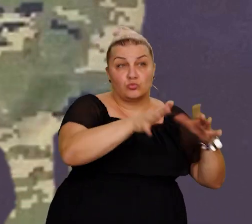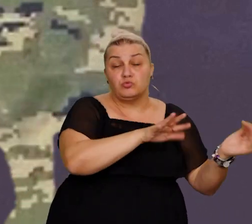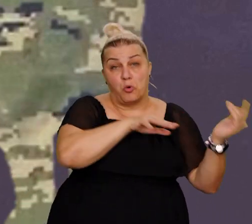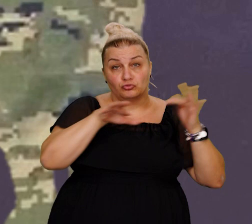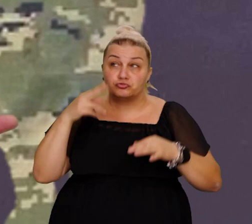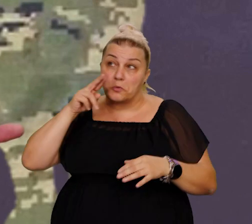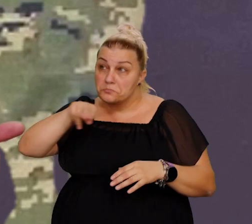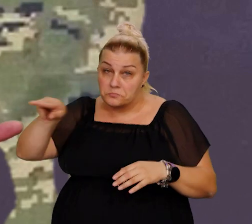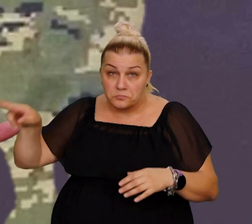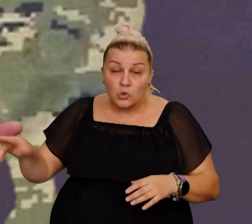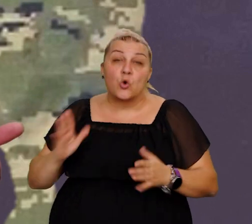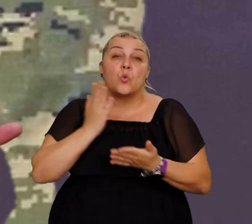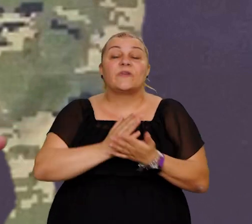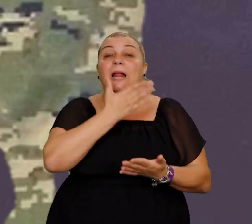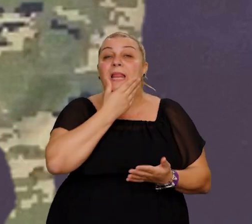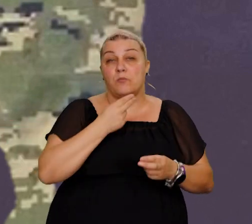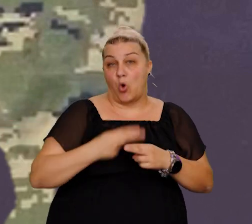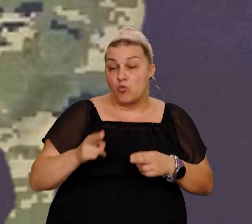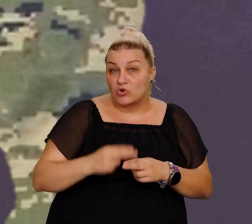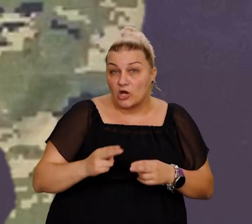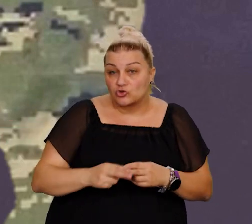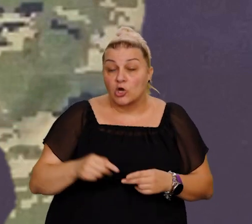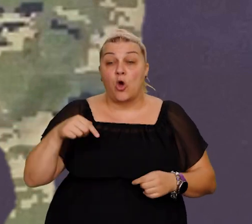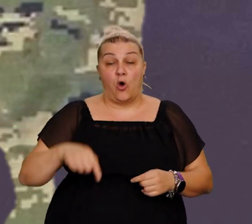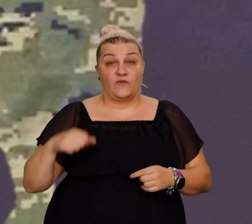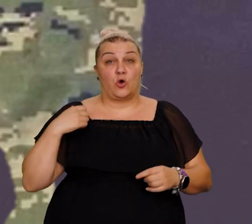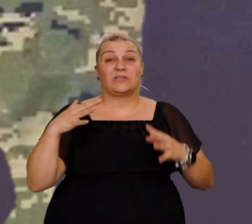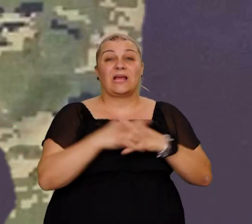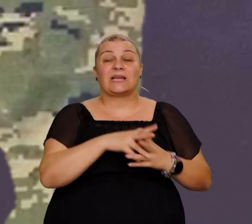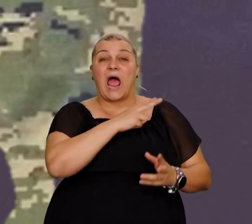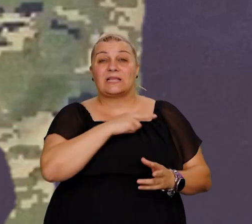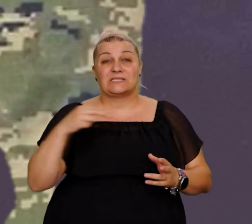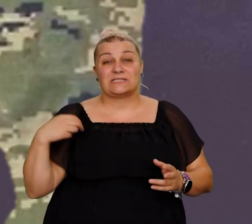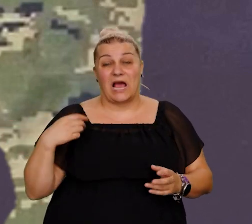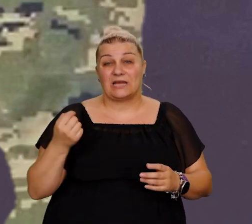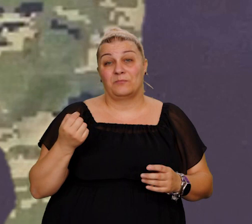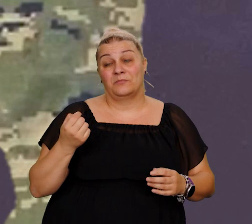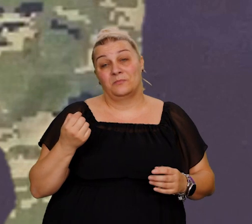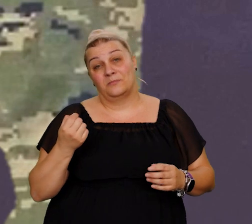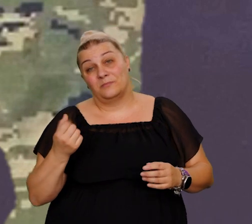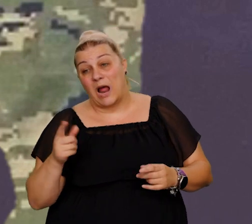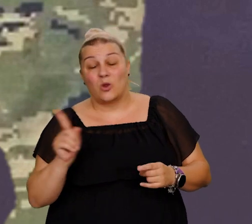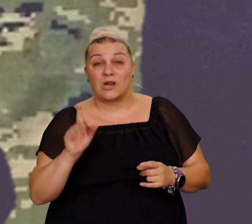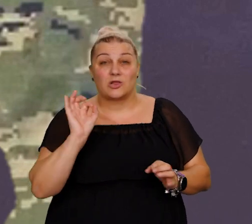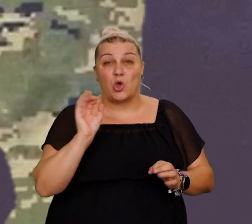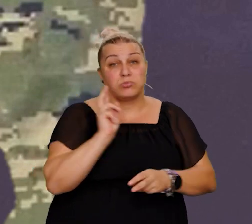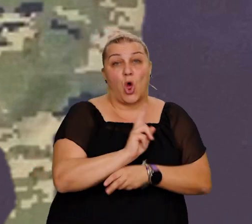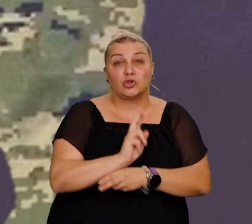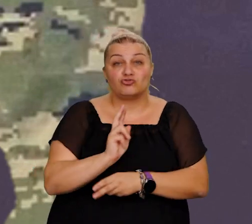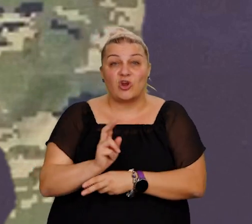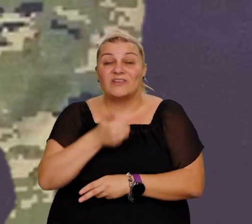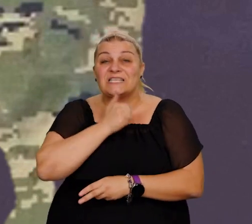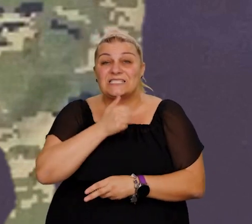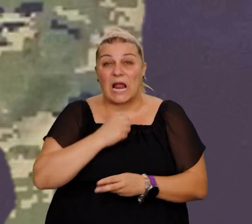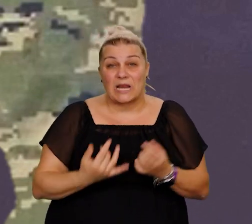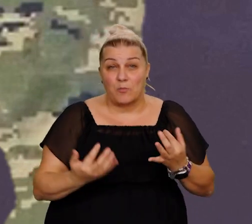građanima, lijepo je uvijek uređeno. Ove godine je grad Zagreb malo zakazao vezano za održavanje zelenih površina,